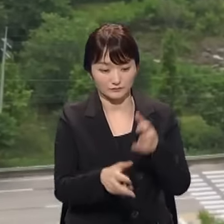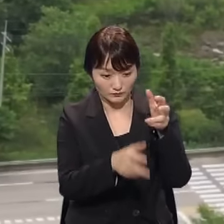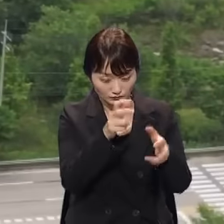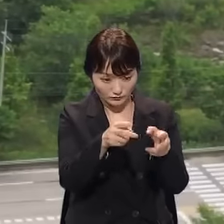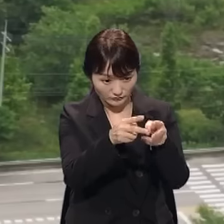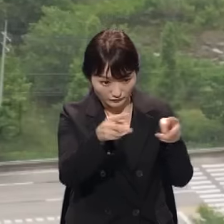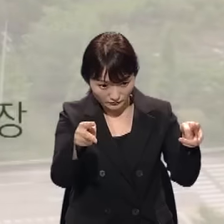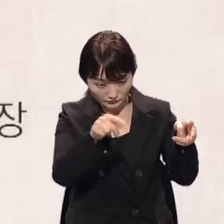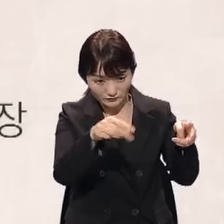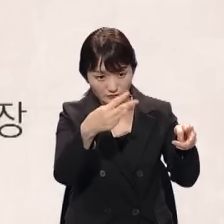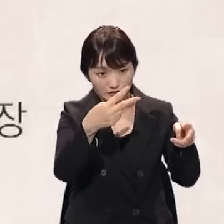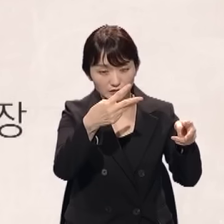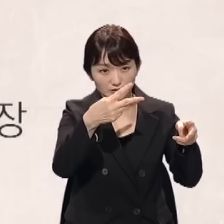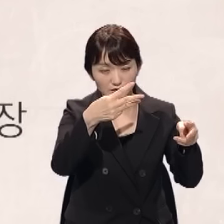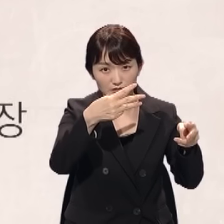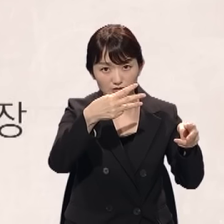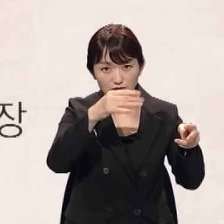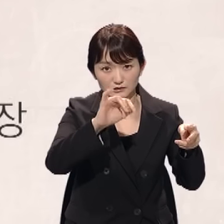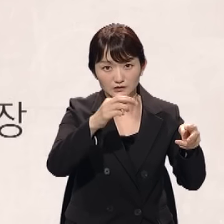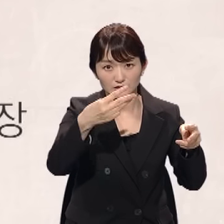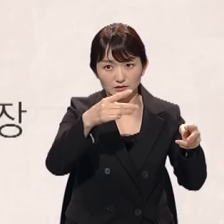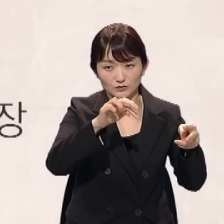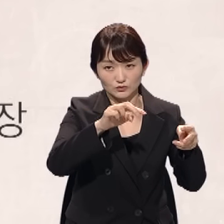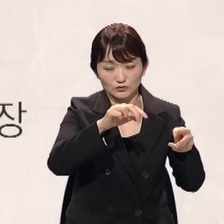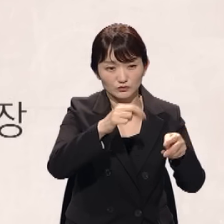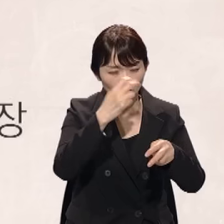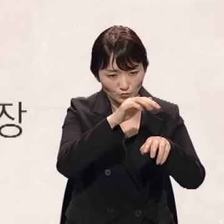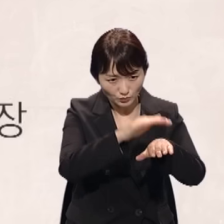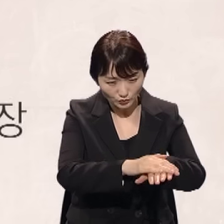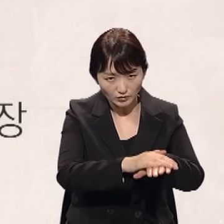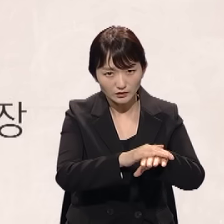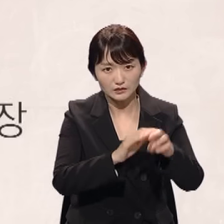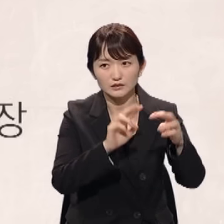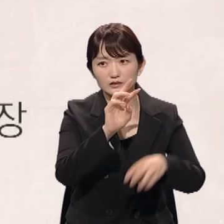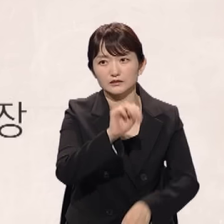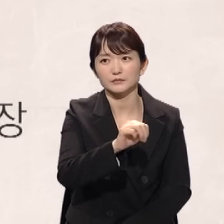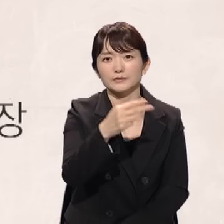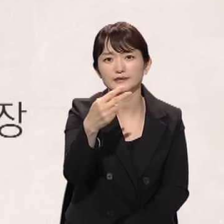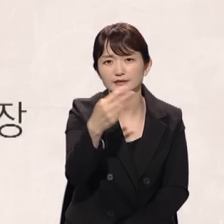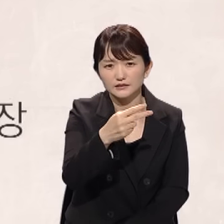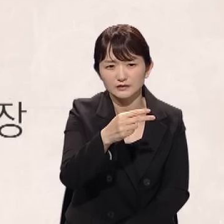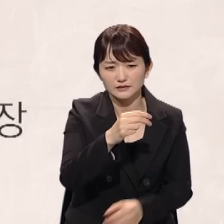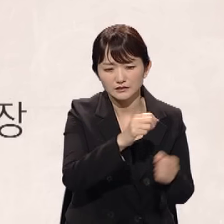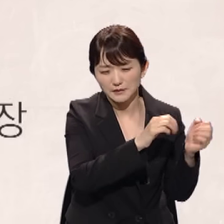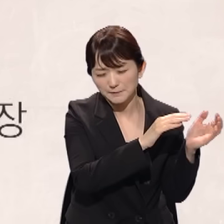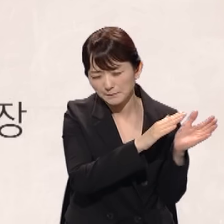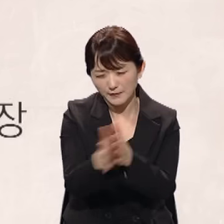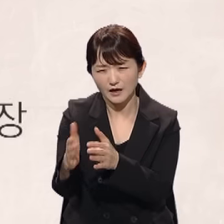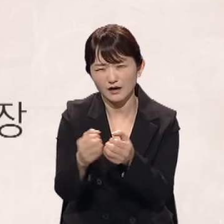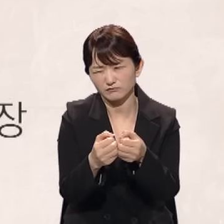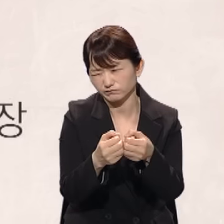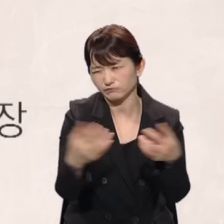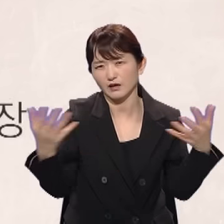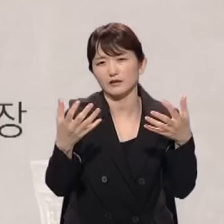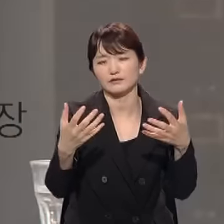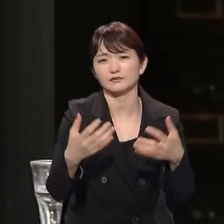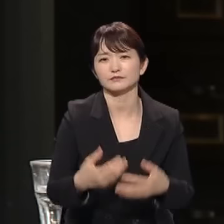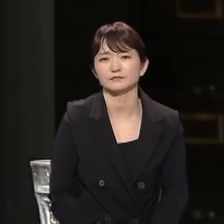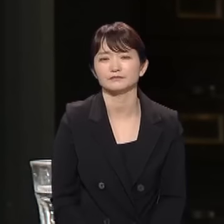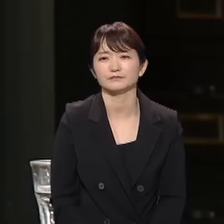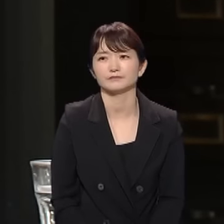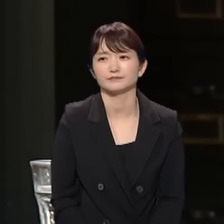2층에만 리튬 배터리 3만 5천 개가 보관돼 있다며 이로 인해 연쇄 폭발이 발생한 걸로 추정하고 있습니다. 들으신